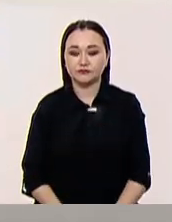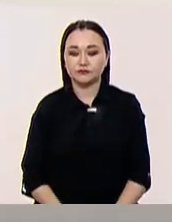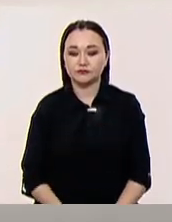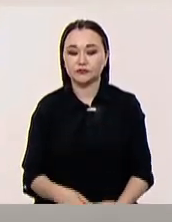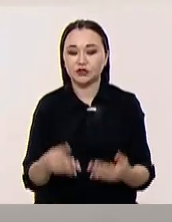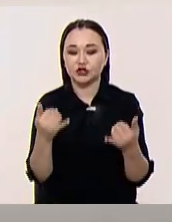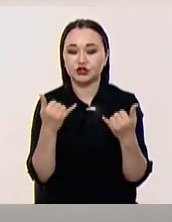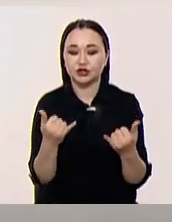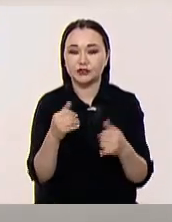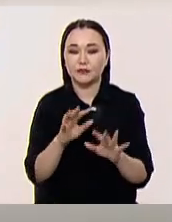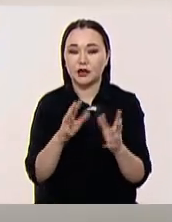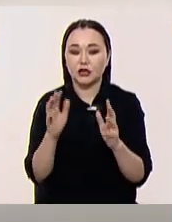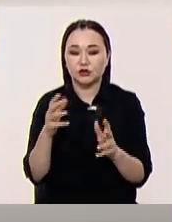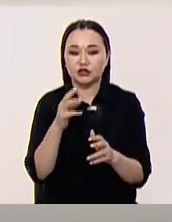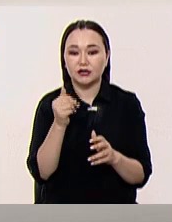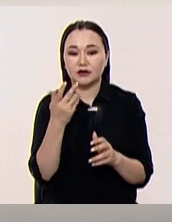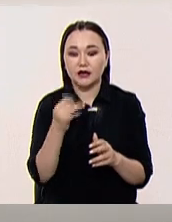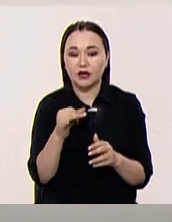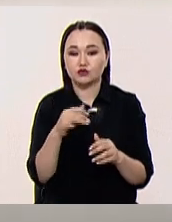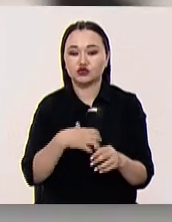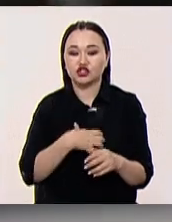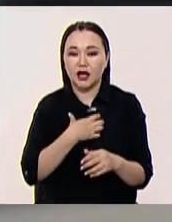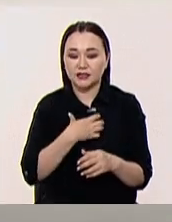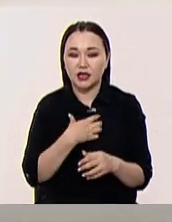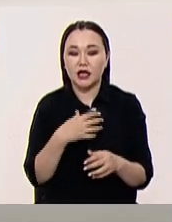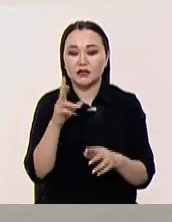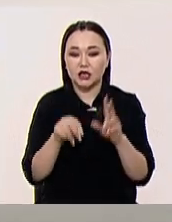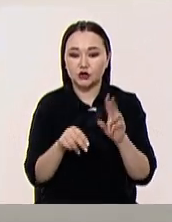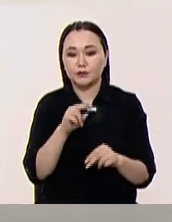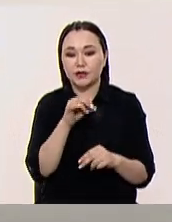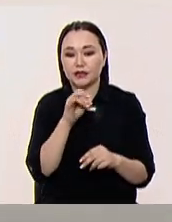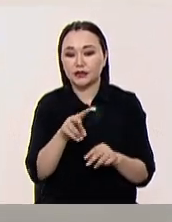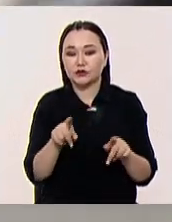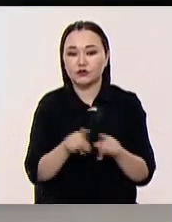То, что сейчас происходит в Шанхае, ужасно. Надеюсь, Пекина